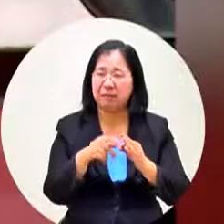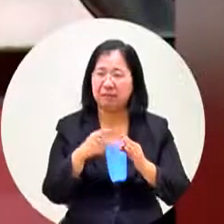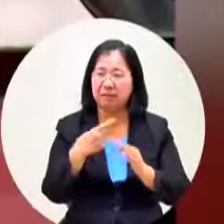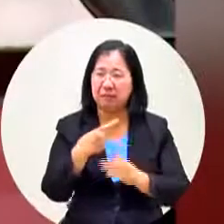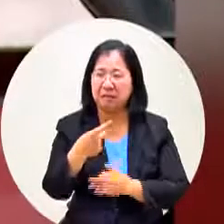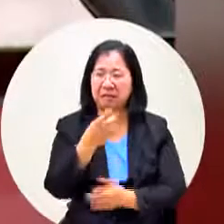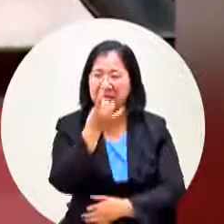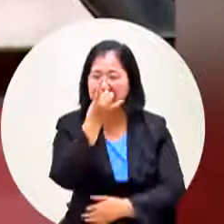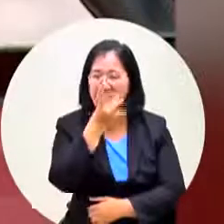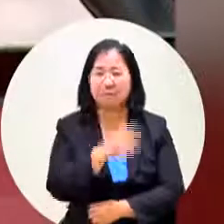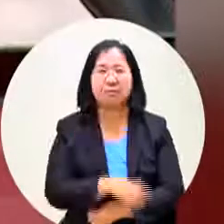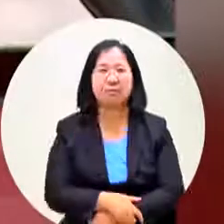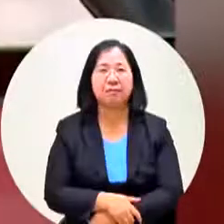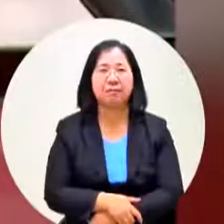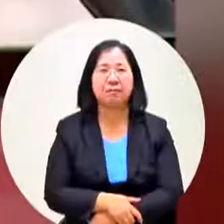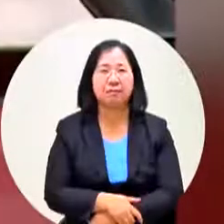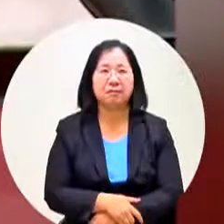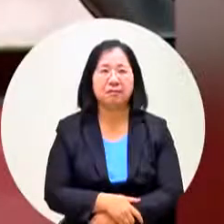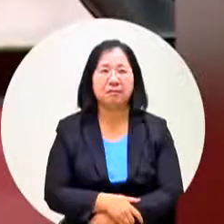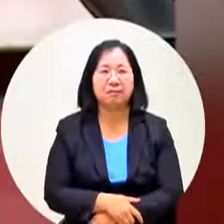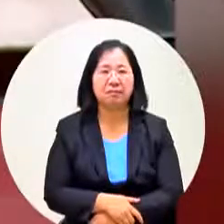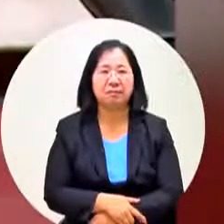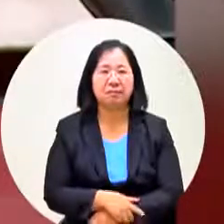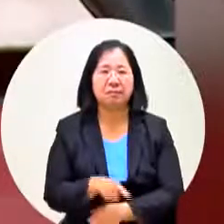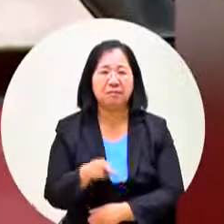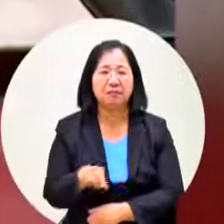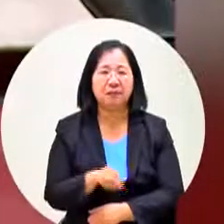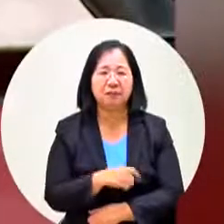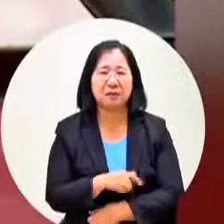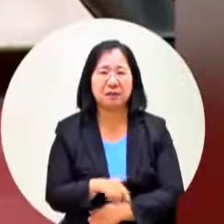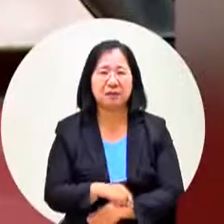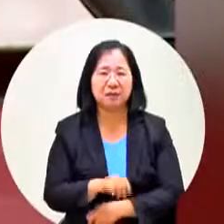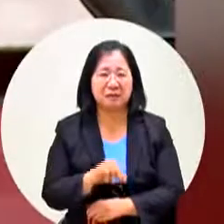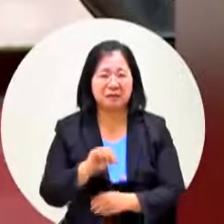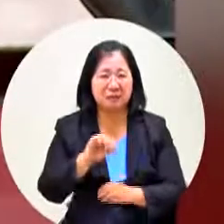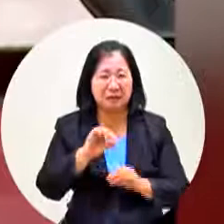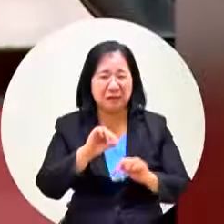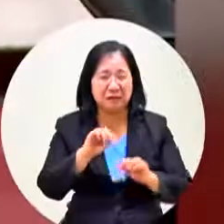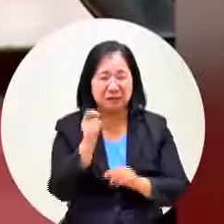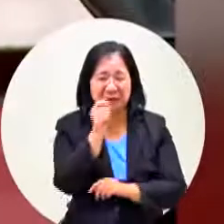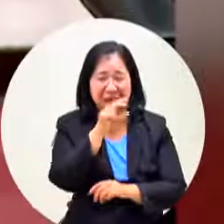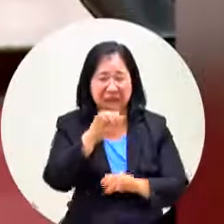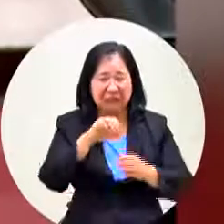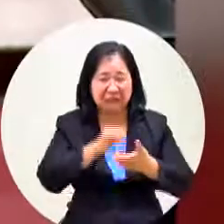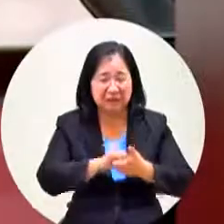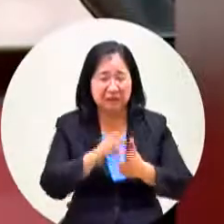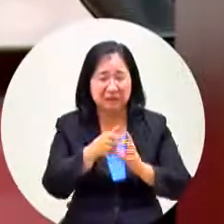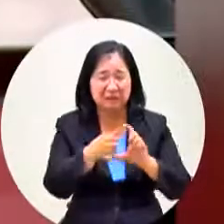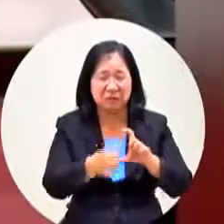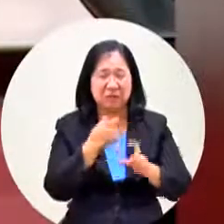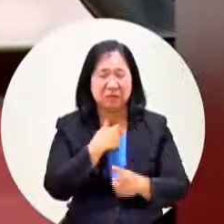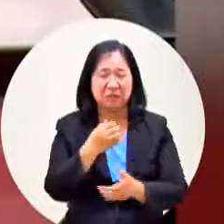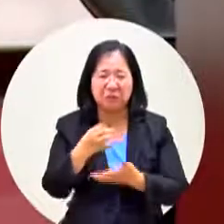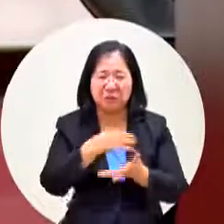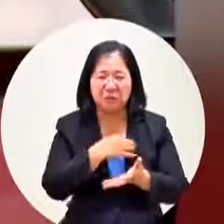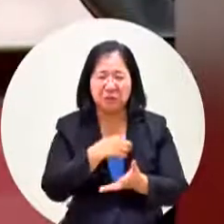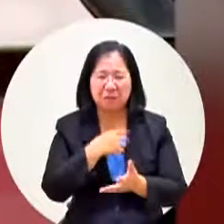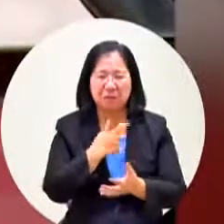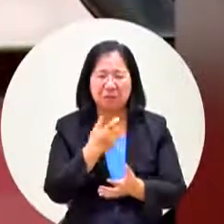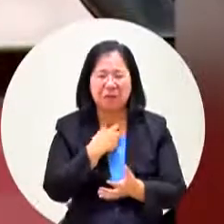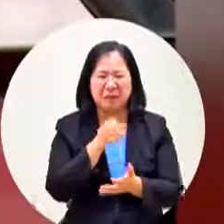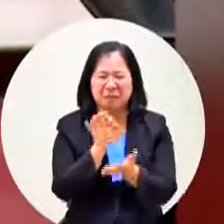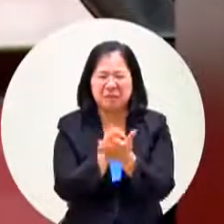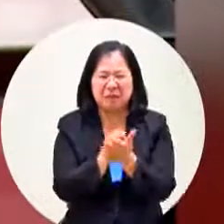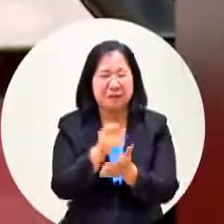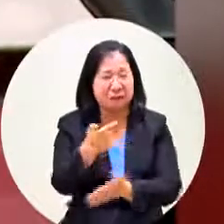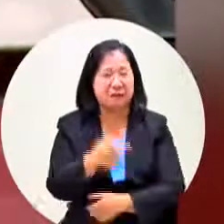吼，也是要卖人，事实银行无爱借伊，因为你就伫计特定一个